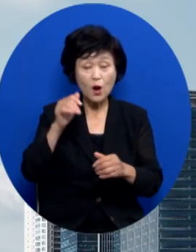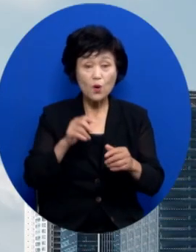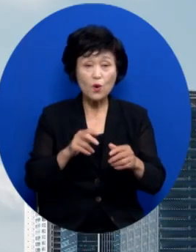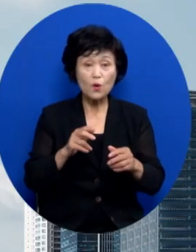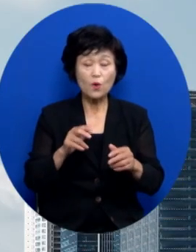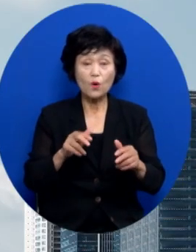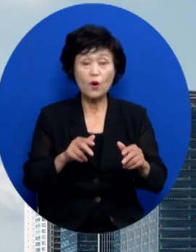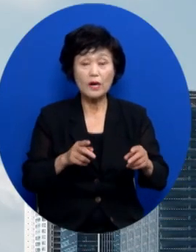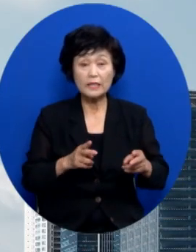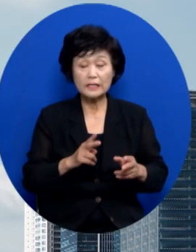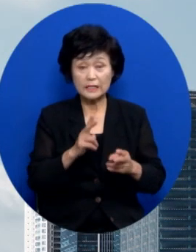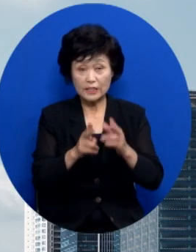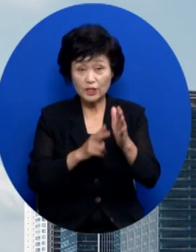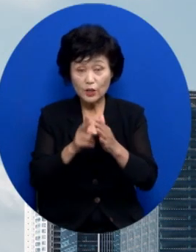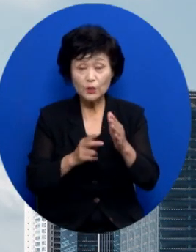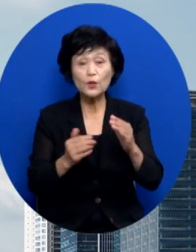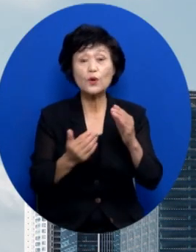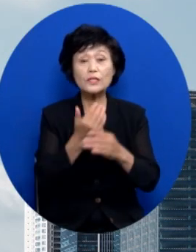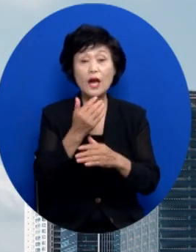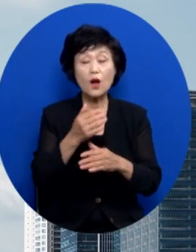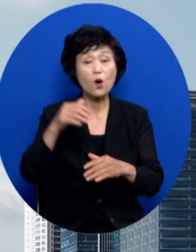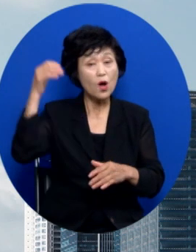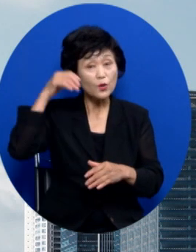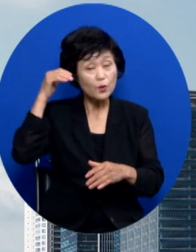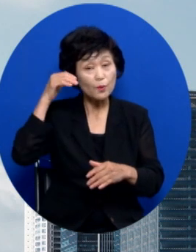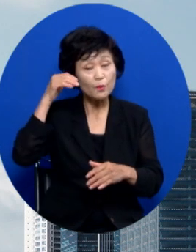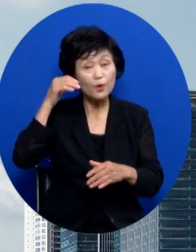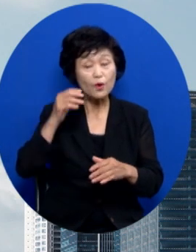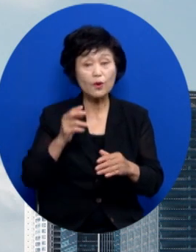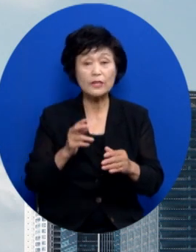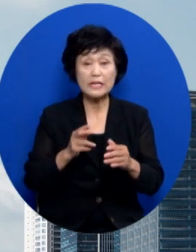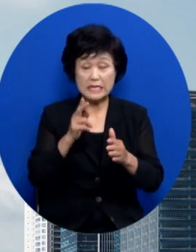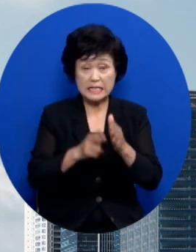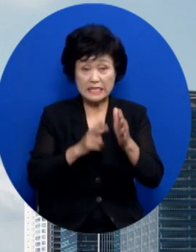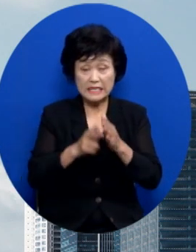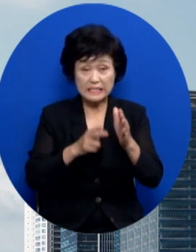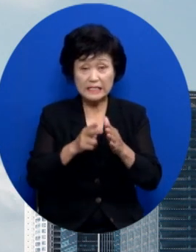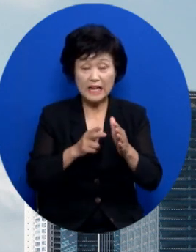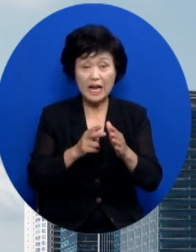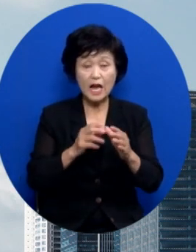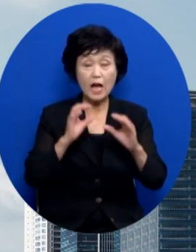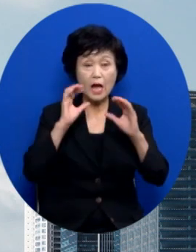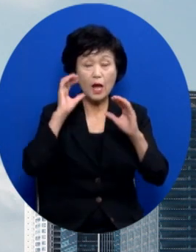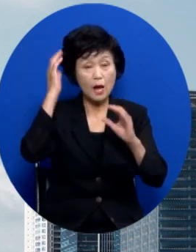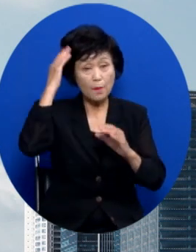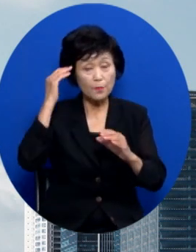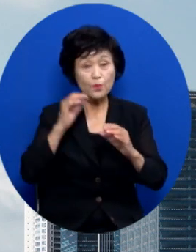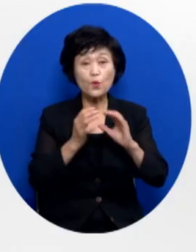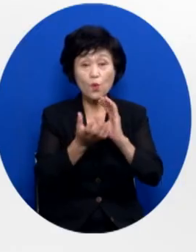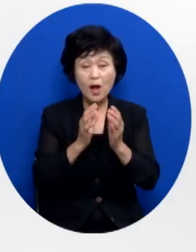항공철도사고조사위원회가 지난해 영등포역에서 발생한 무궁화 열차 궤도이탈 사고에 관한 조사 결과를 발표했습니다.